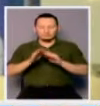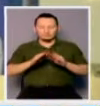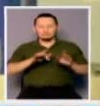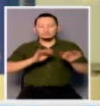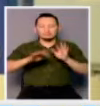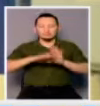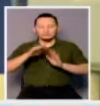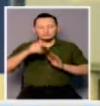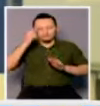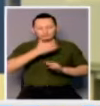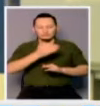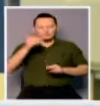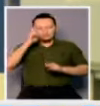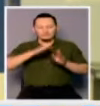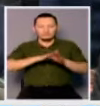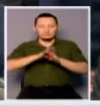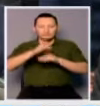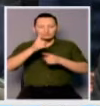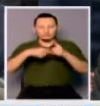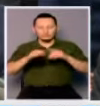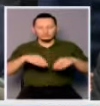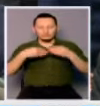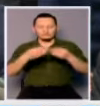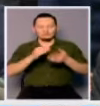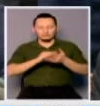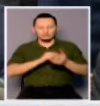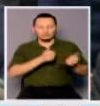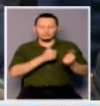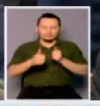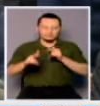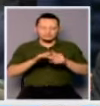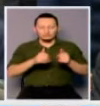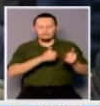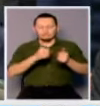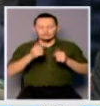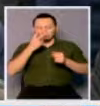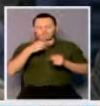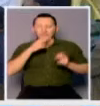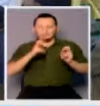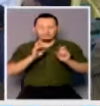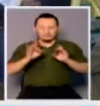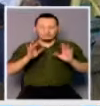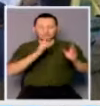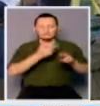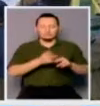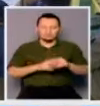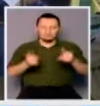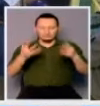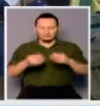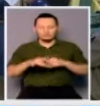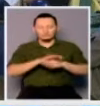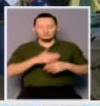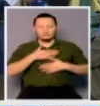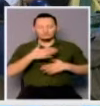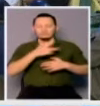садақаларының сауабы өздеріңе толық қайтарылады делінген. Жақсылық жасасаң, жақсылық көресің деген осы болар. Бұл күні көп алғысын